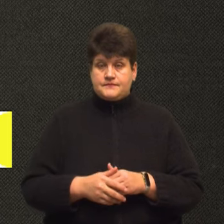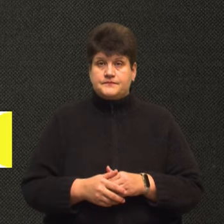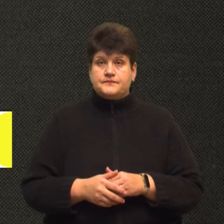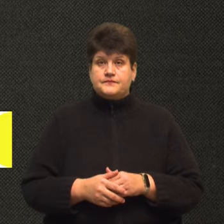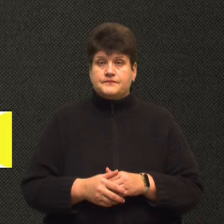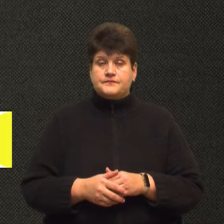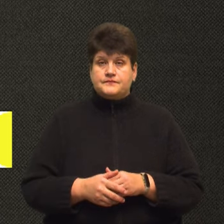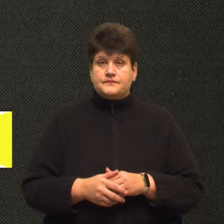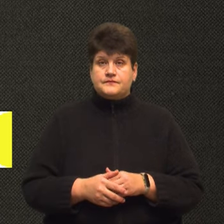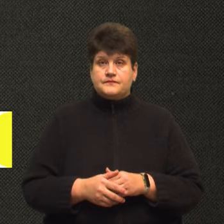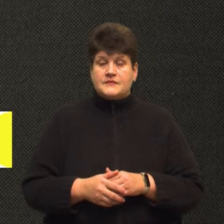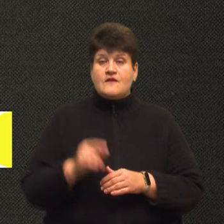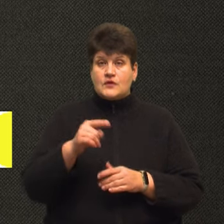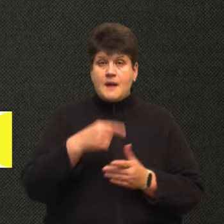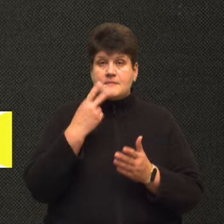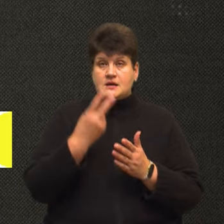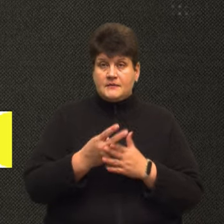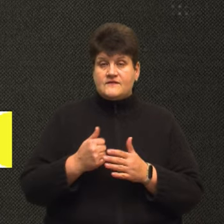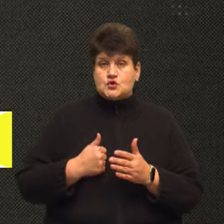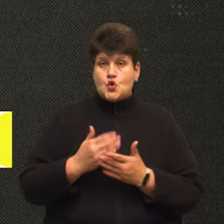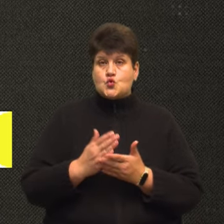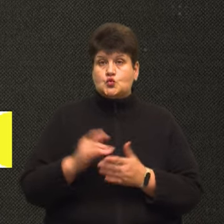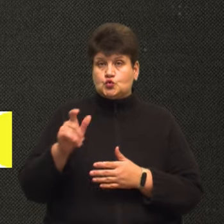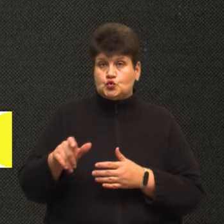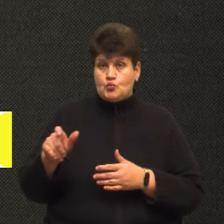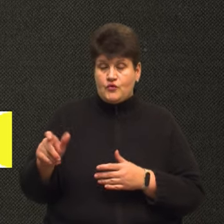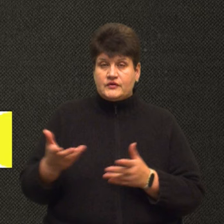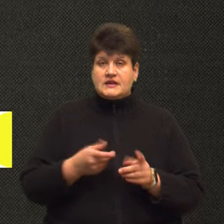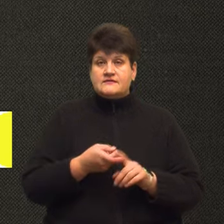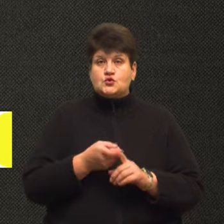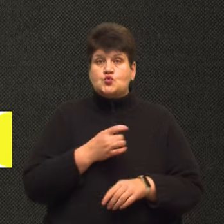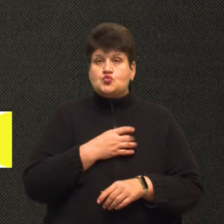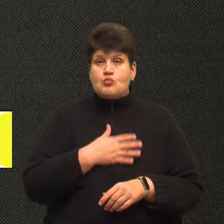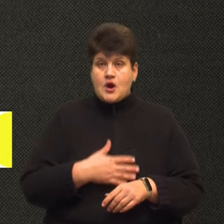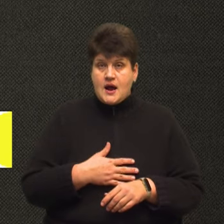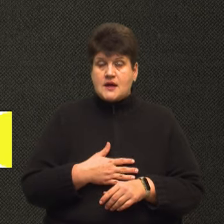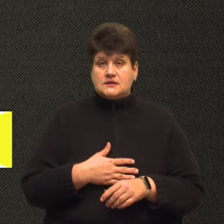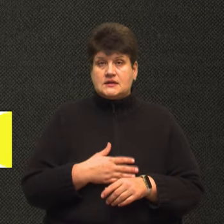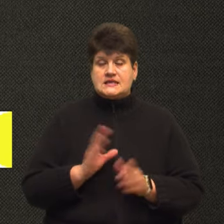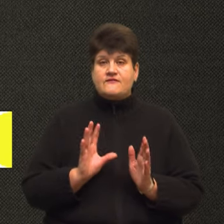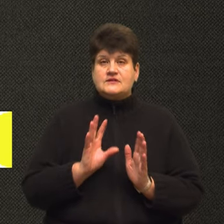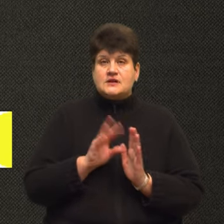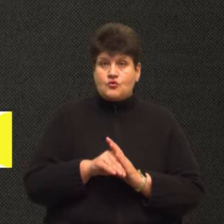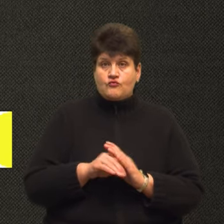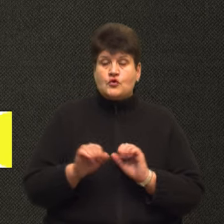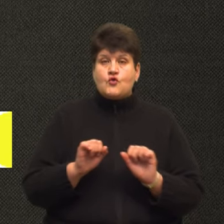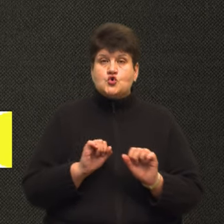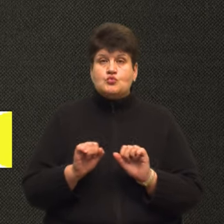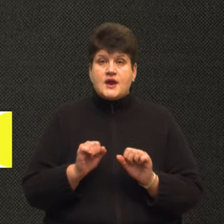е вона передбачена військовослужбовцям які у зв'язку з пораненням зараховані у